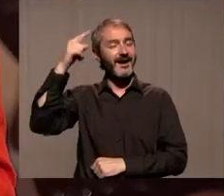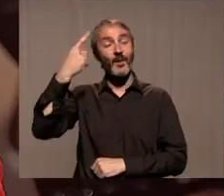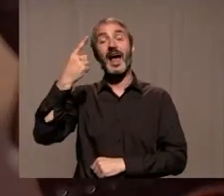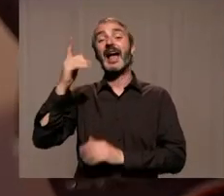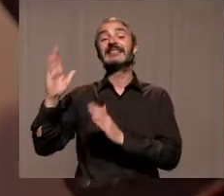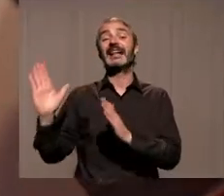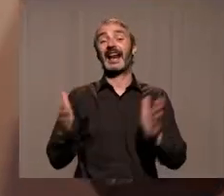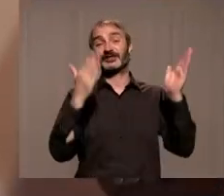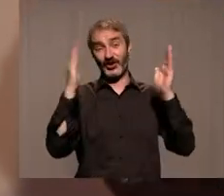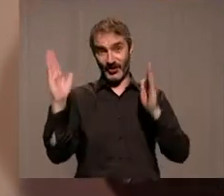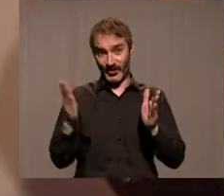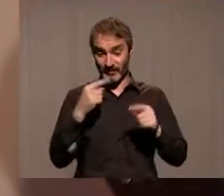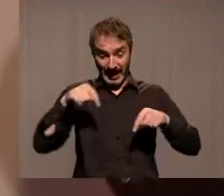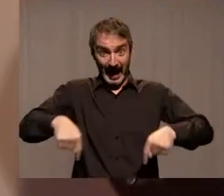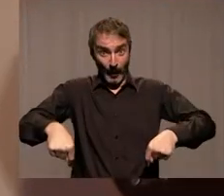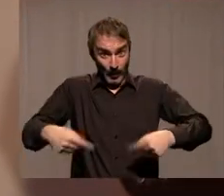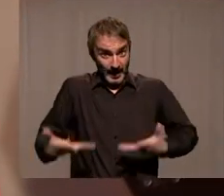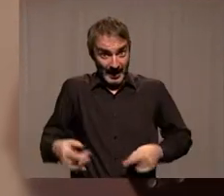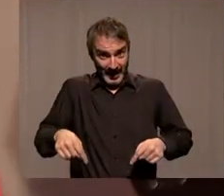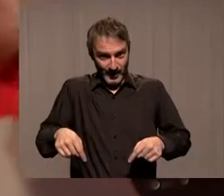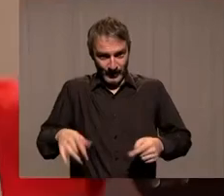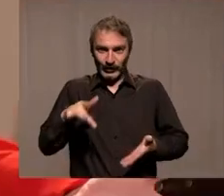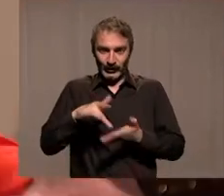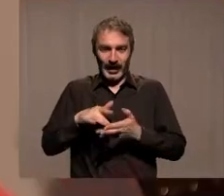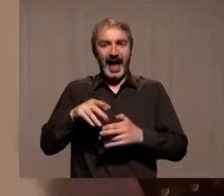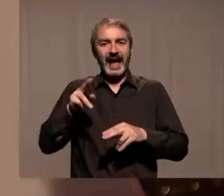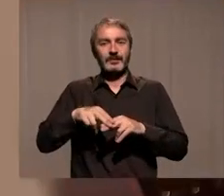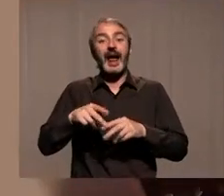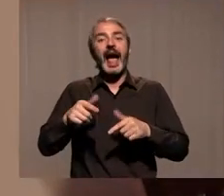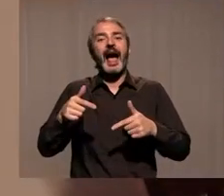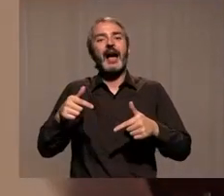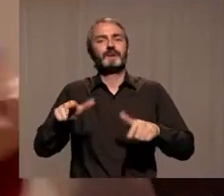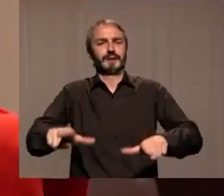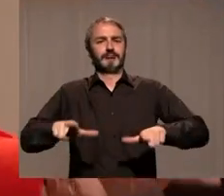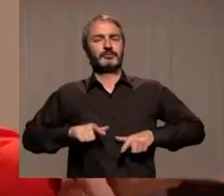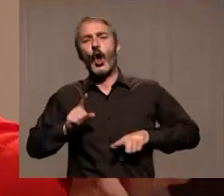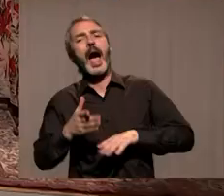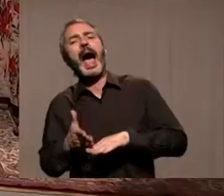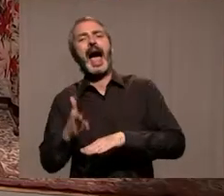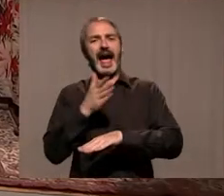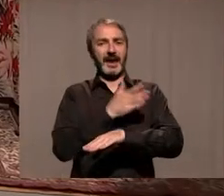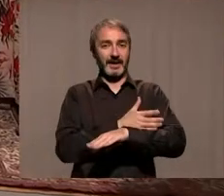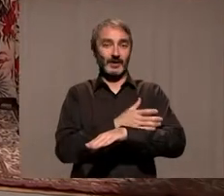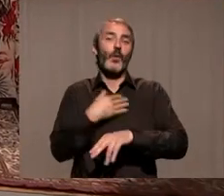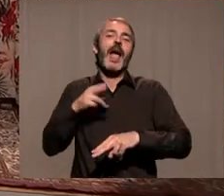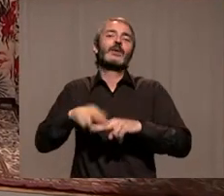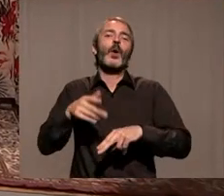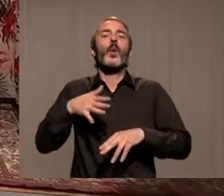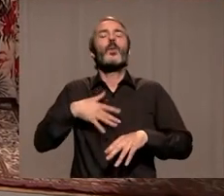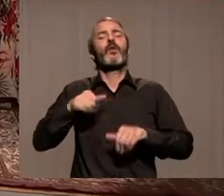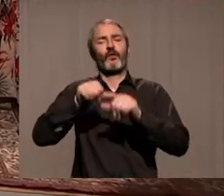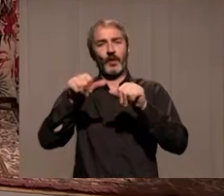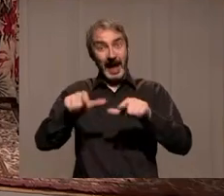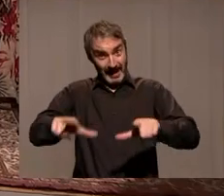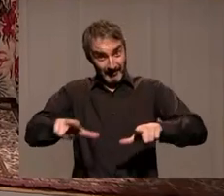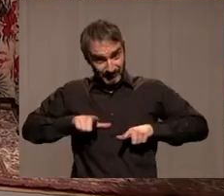que avui està en aquest acte previ a la graduació, no? Un acte que voldríem d'una altra manera, la graduació ja vindrà,